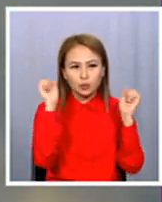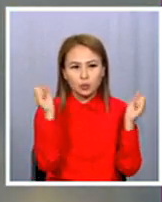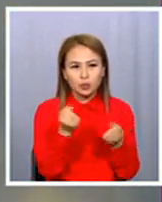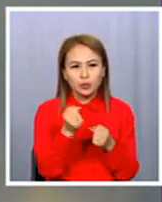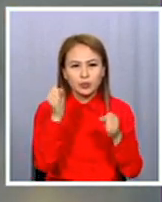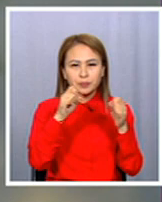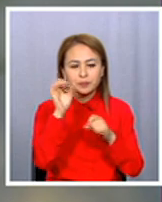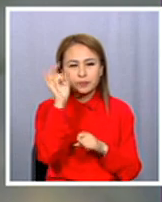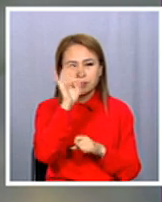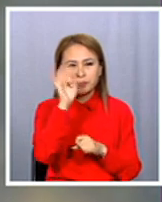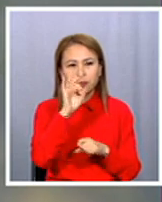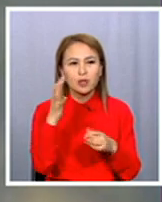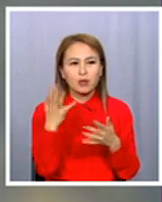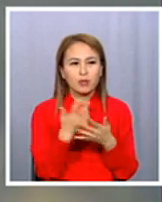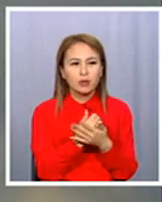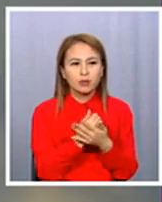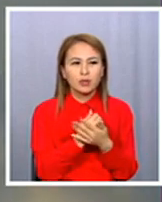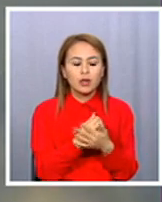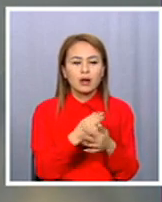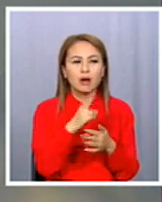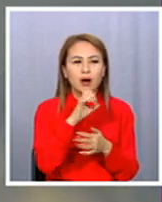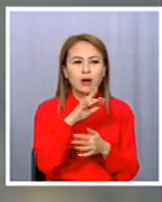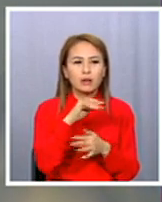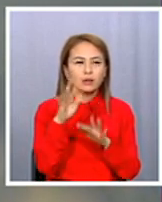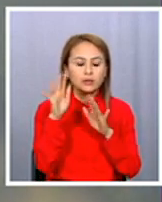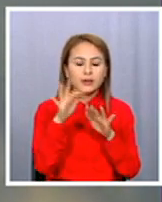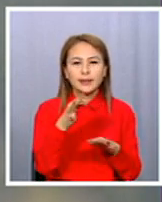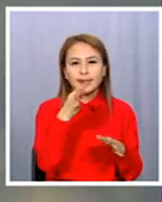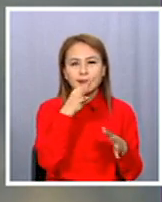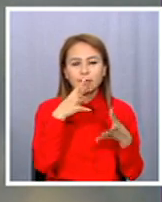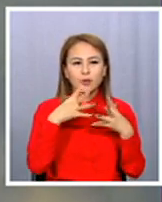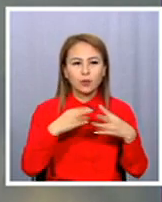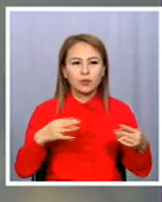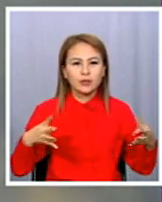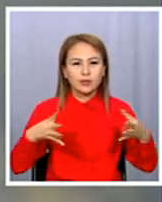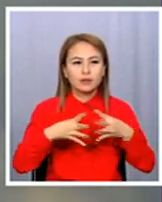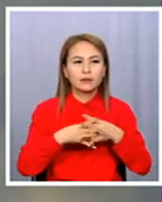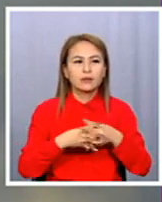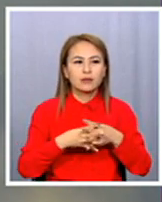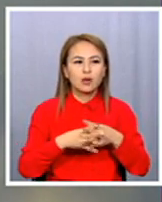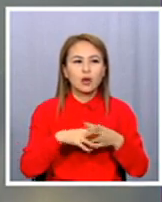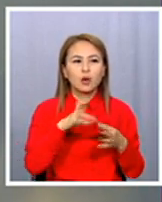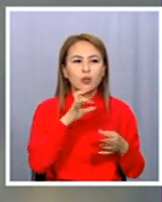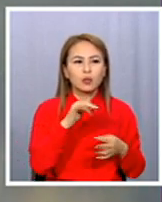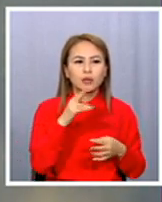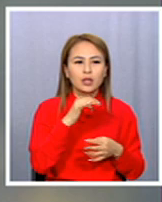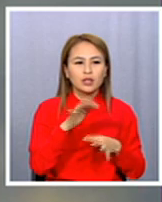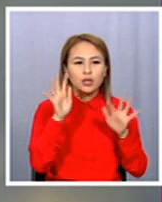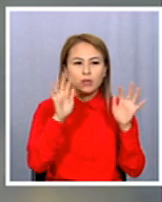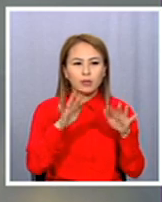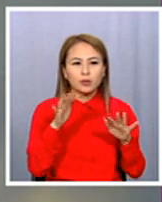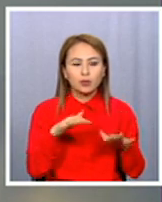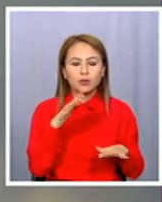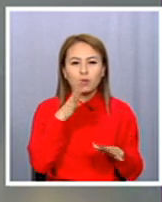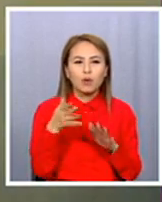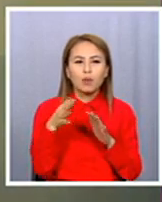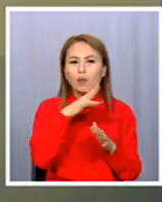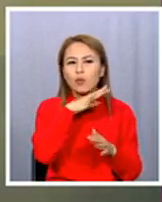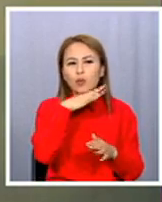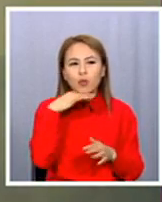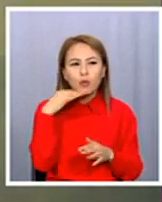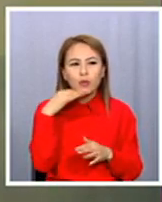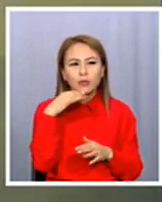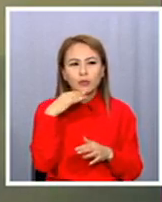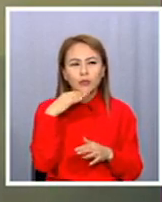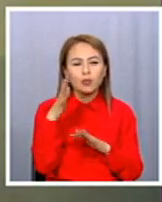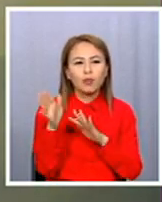кішігірім бұршаққа айналып жауы. Қарлы жаңбыр ерте көктемдегі қар аралас жауын. Будақ жаңбыр жаңбырдың төгіп-төгіп жауы.